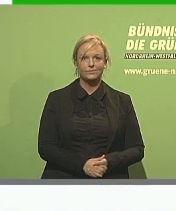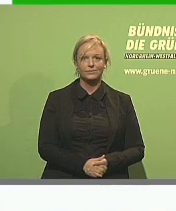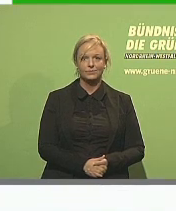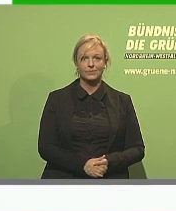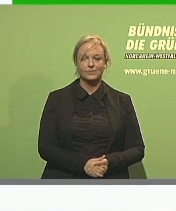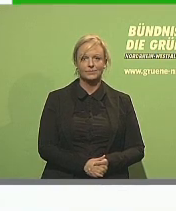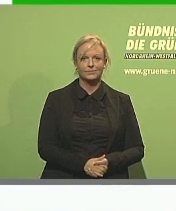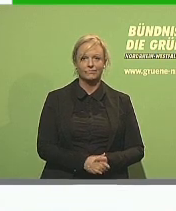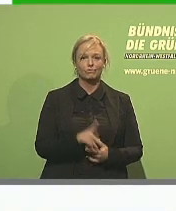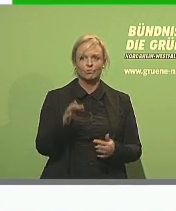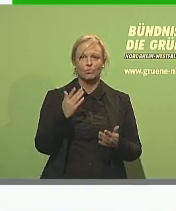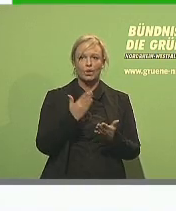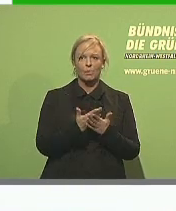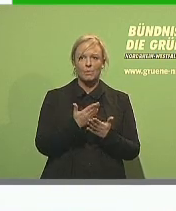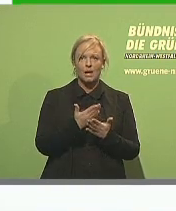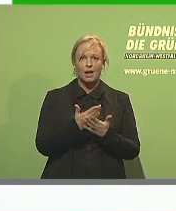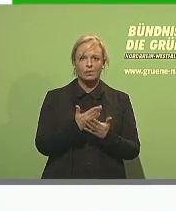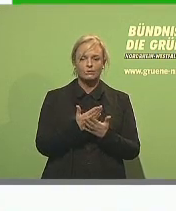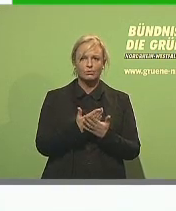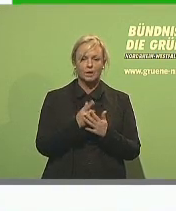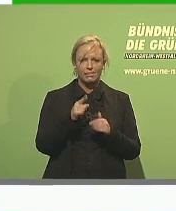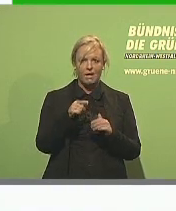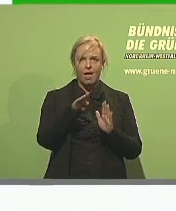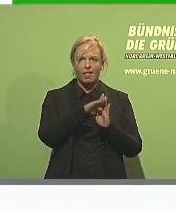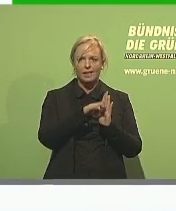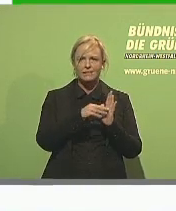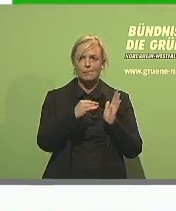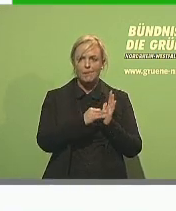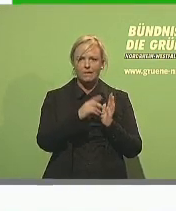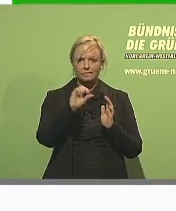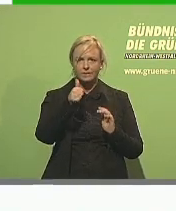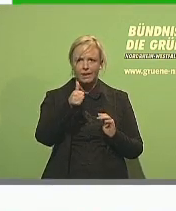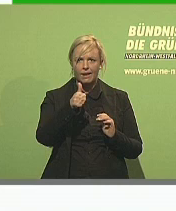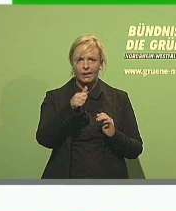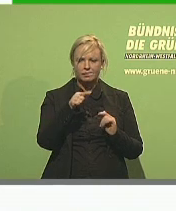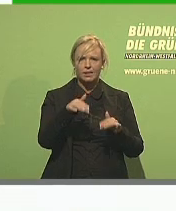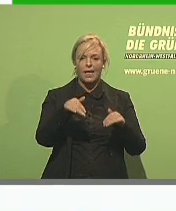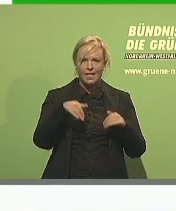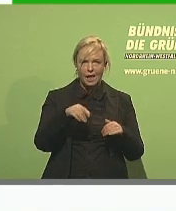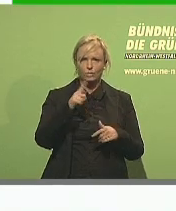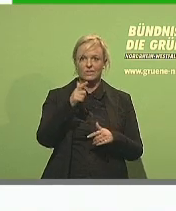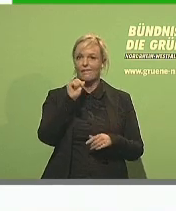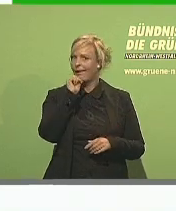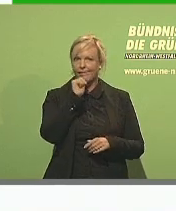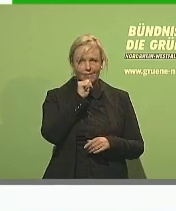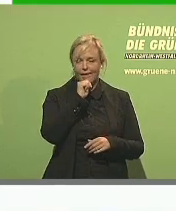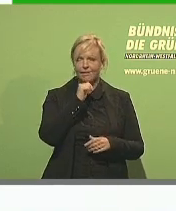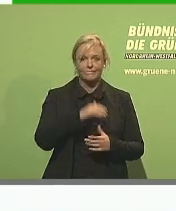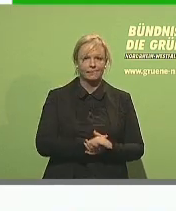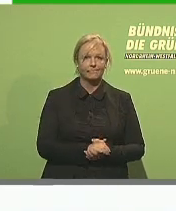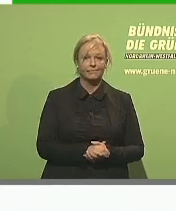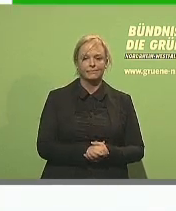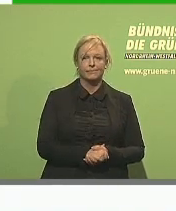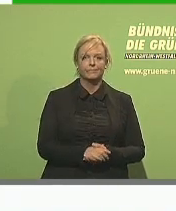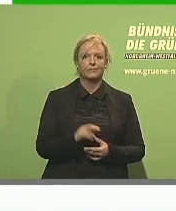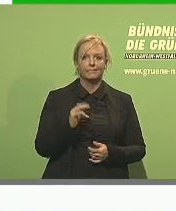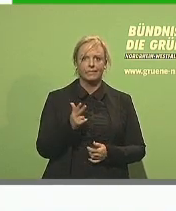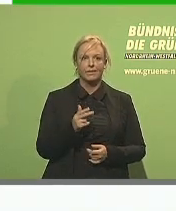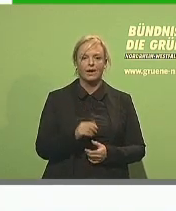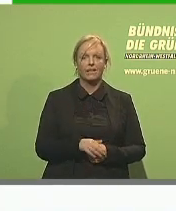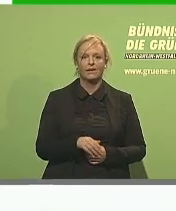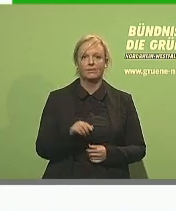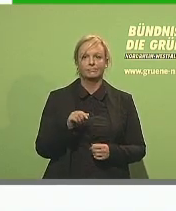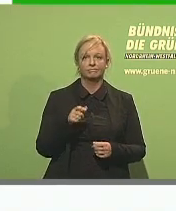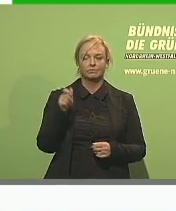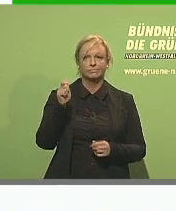Ihr habt ja ein Beispiel mit einem Listenplatz. 1 Enthaltung, 2 Nein, Kandidat A für die 3 und Kandidat B für die